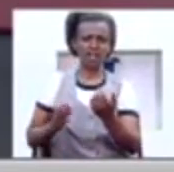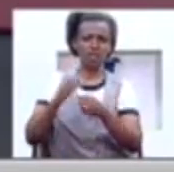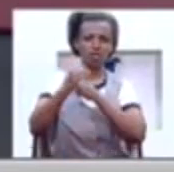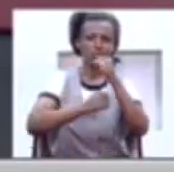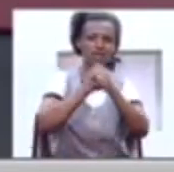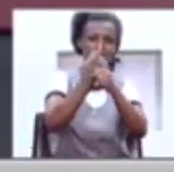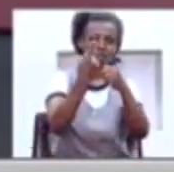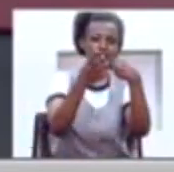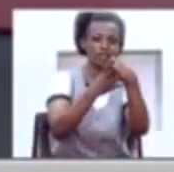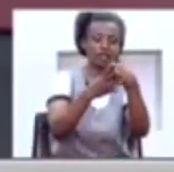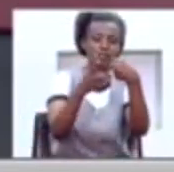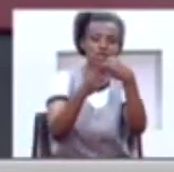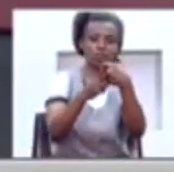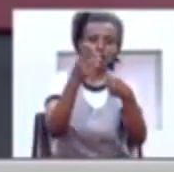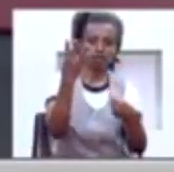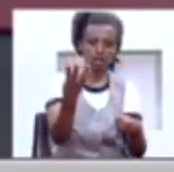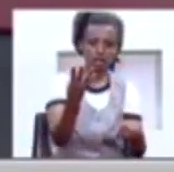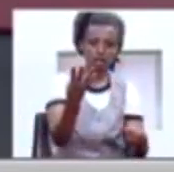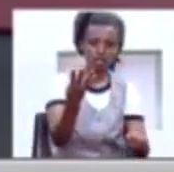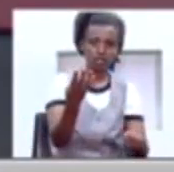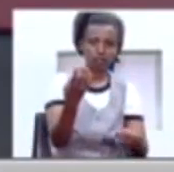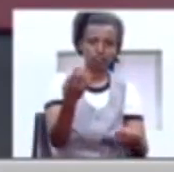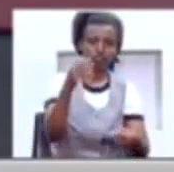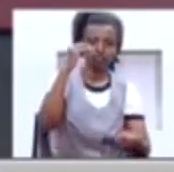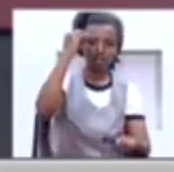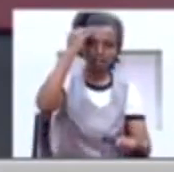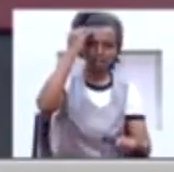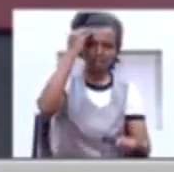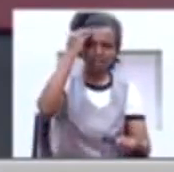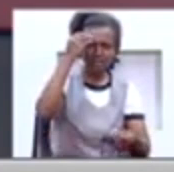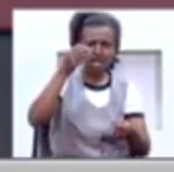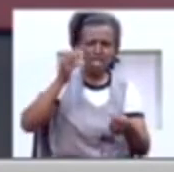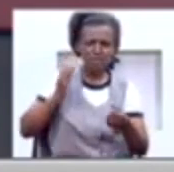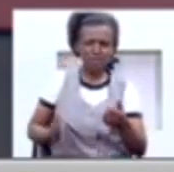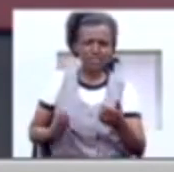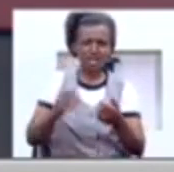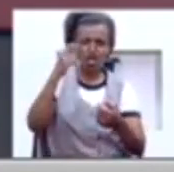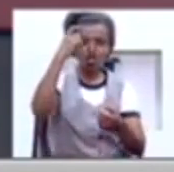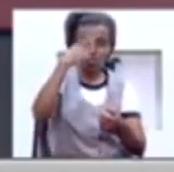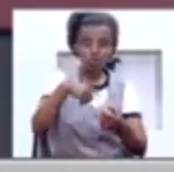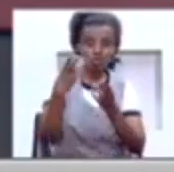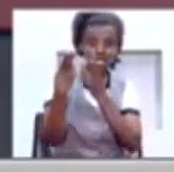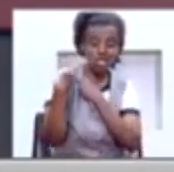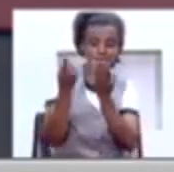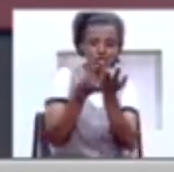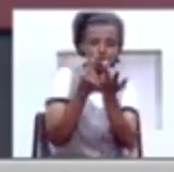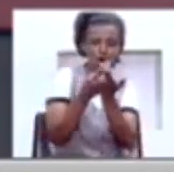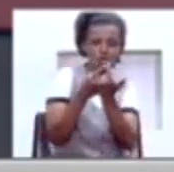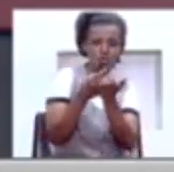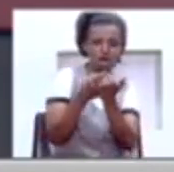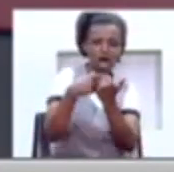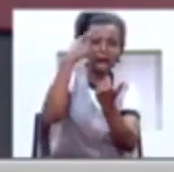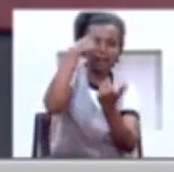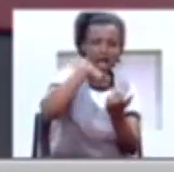mwaka w'1974 baje kumenyekana ko muri komine Rusatira umuntu wari ushinzwe ibaruwa ry'abaturage nibo